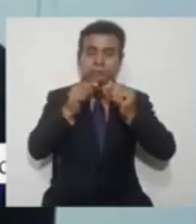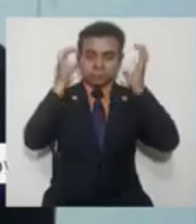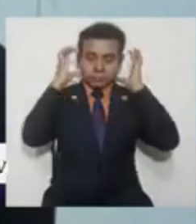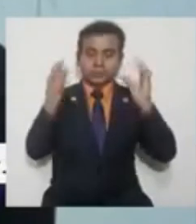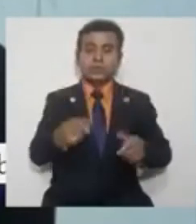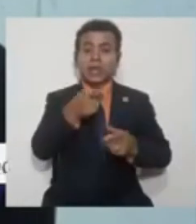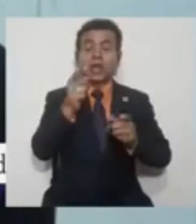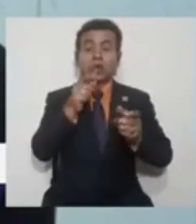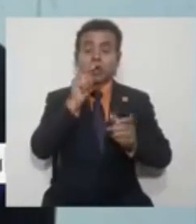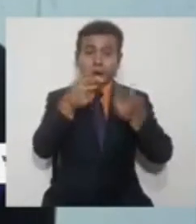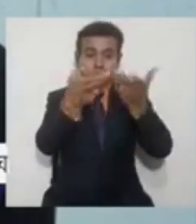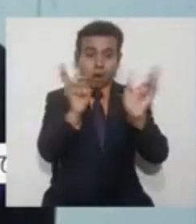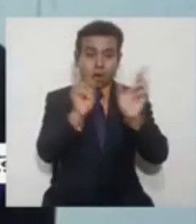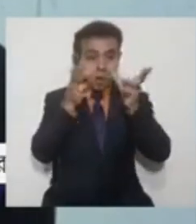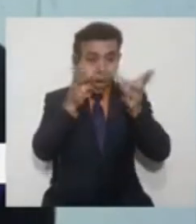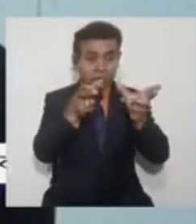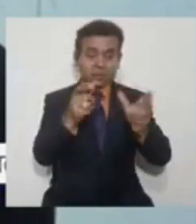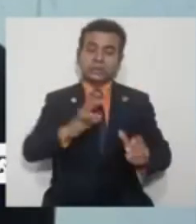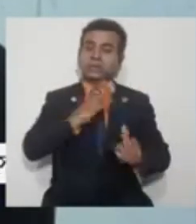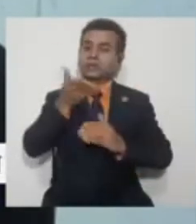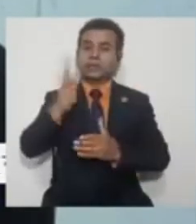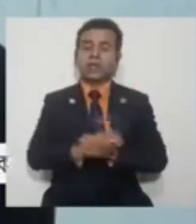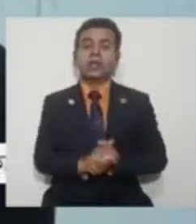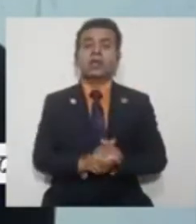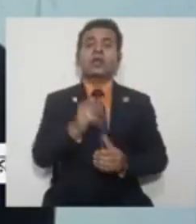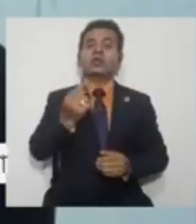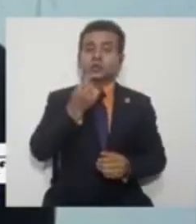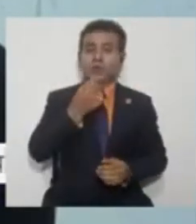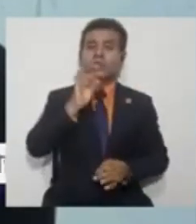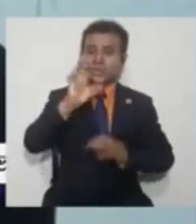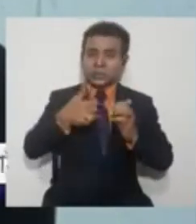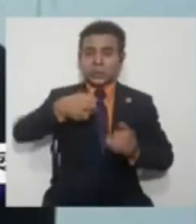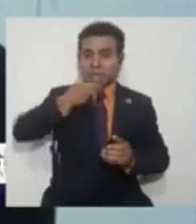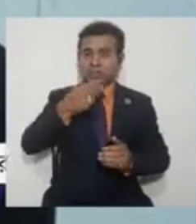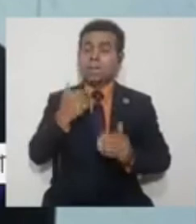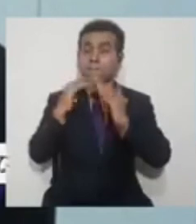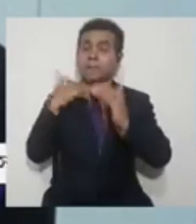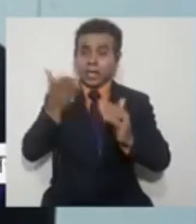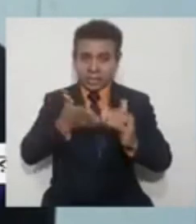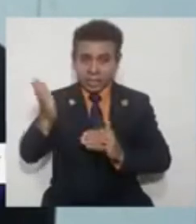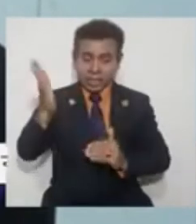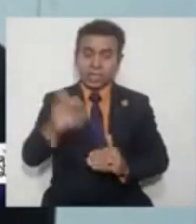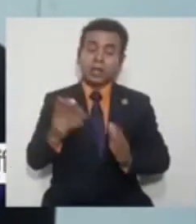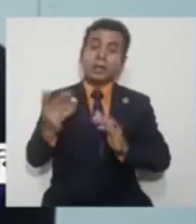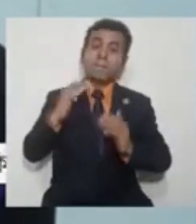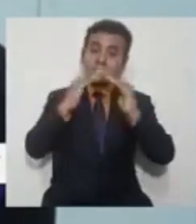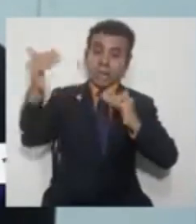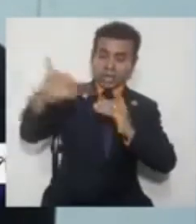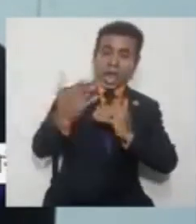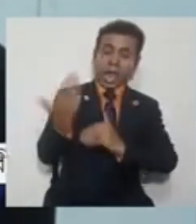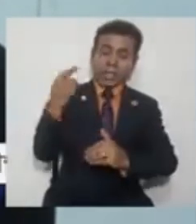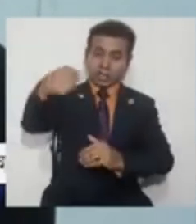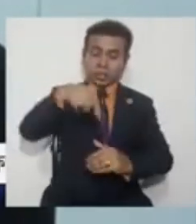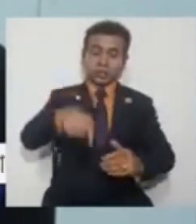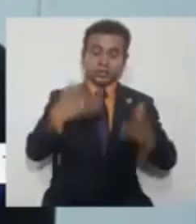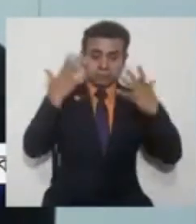বস্ত্র সাবান পানি দিয়ে আধ ঘন্টা ভিজিয়ে রেখে ধুয়ে ফেলুন, সামান্য জ্বর কাশি সর্দি গলা ব্যথা শ্বাসকষ্ট হলে